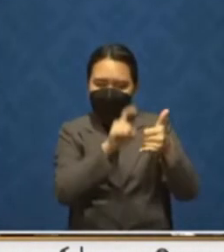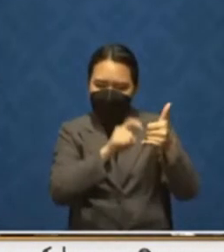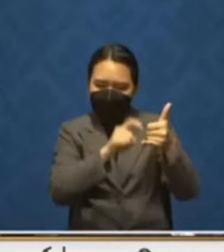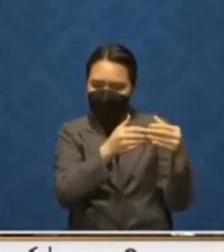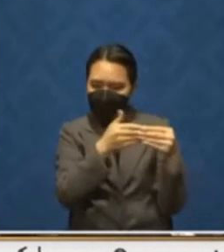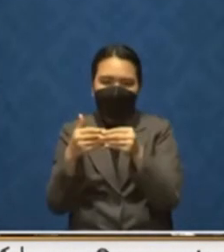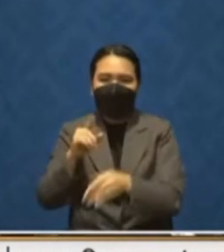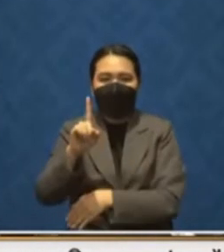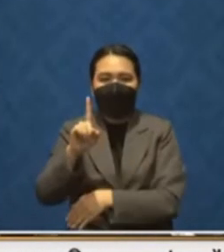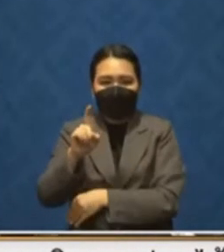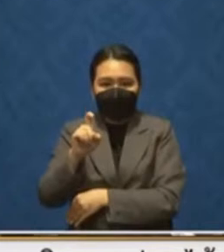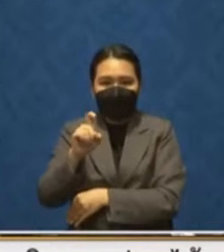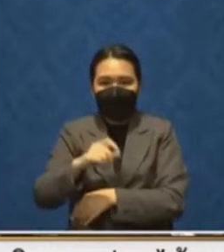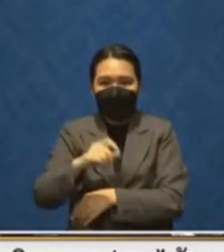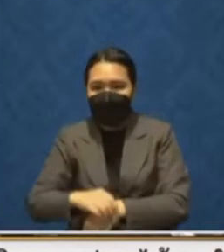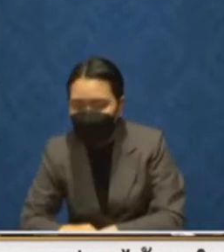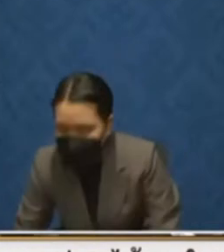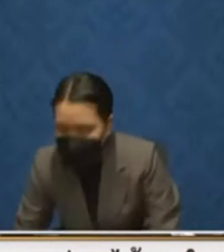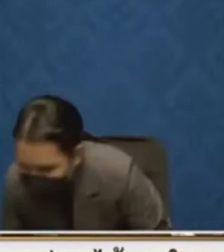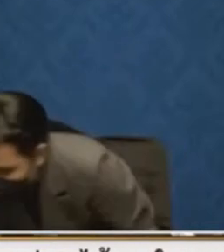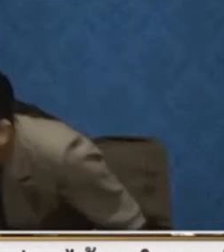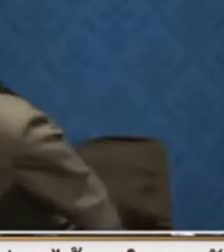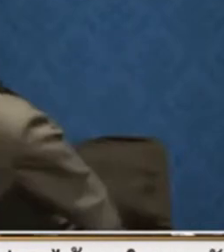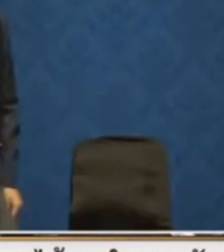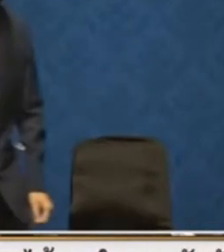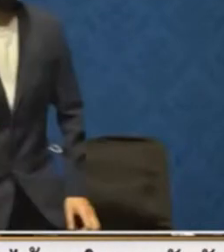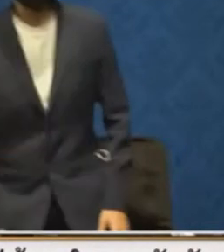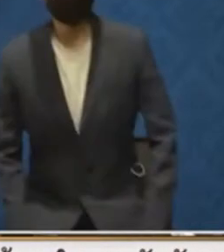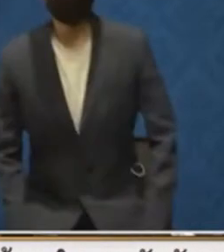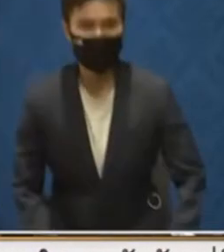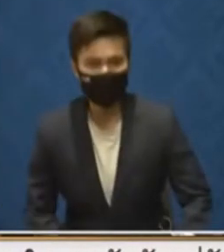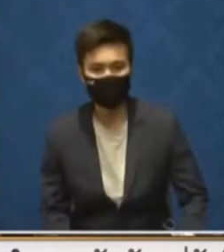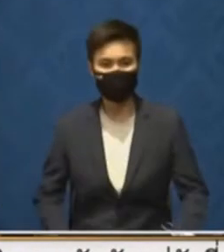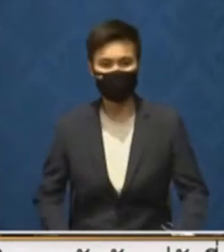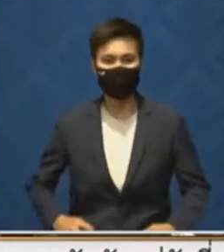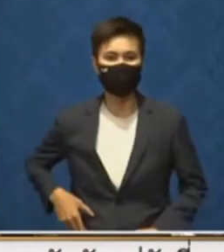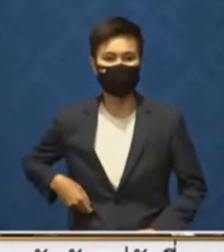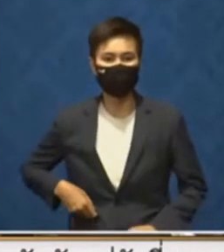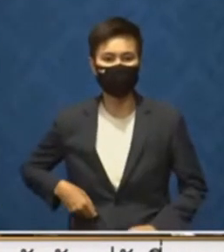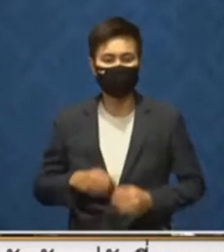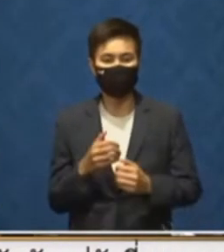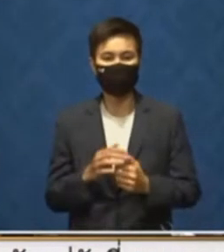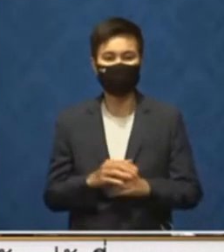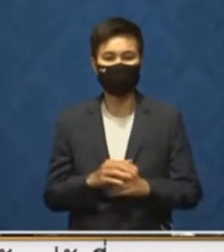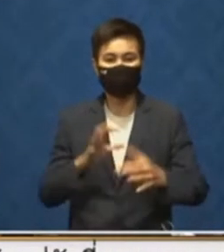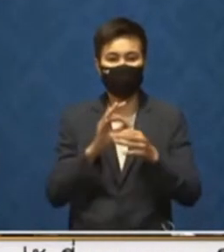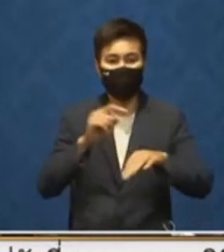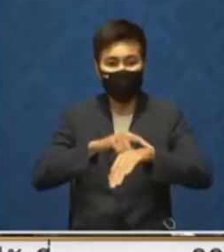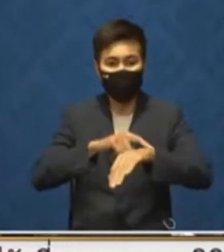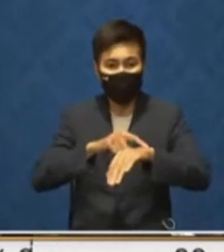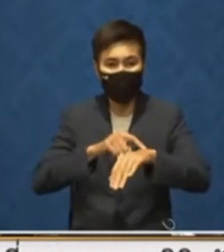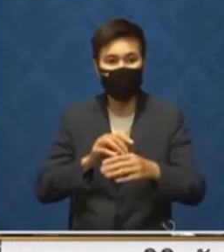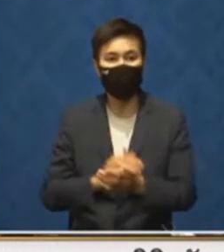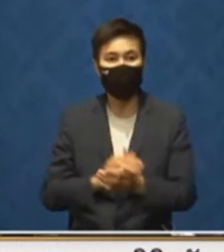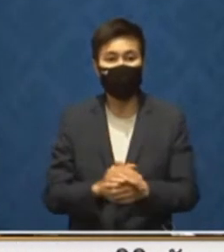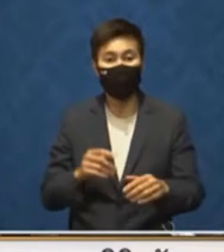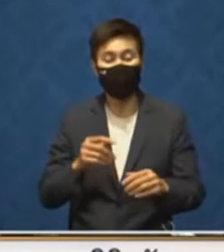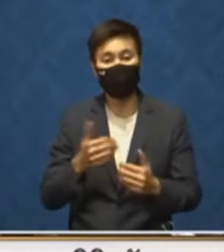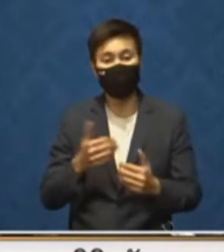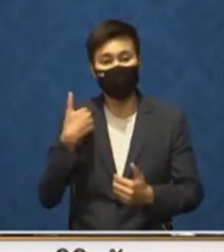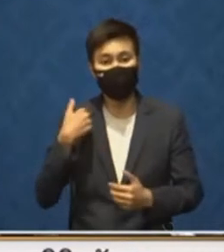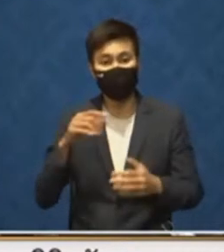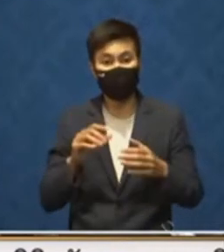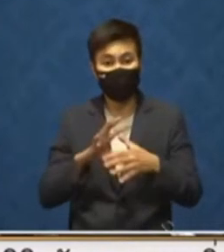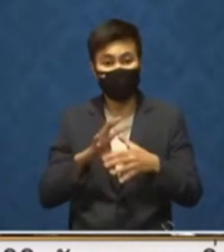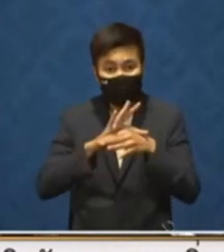ทั้งราชการทหารเราเนี่ยมีการดึงประวิงเวลาจนกระทั่งคดีที่เรียกว่า